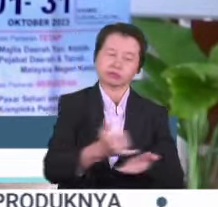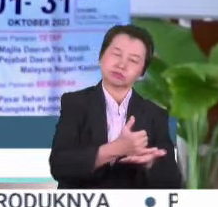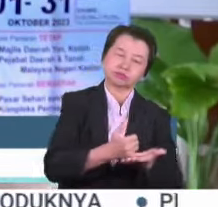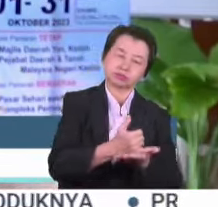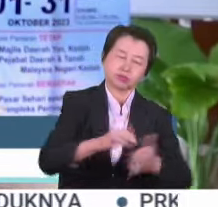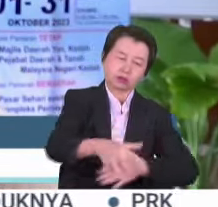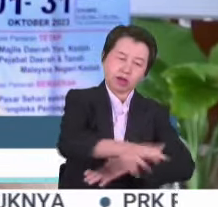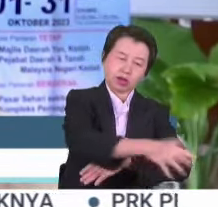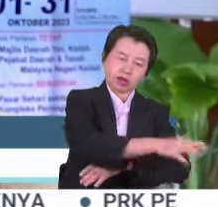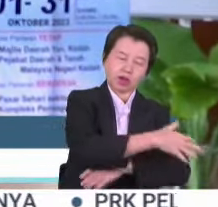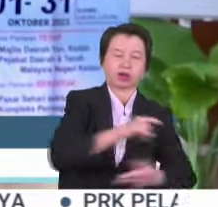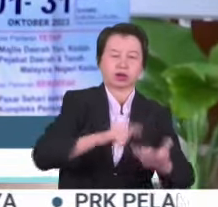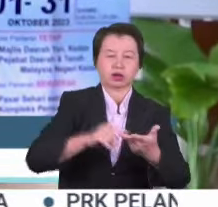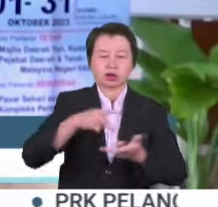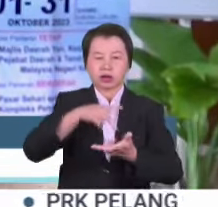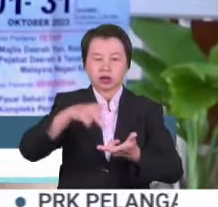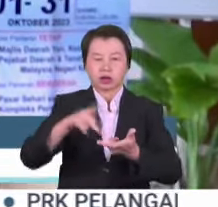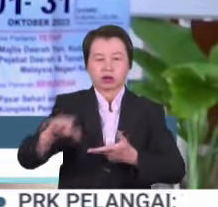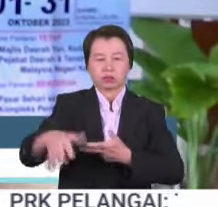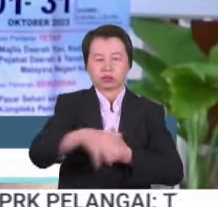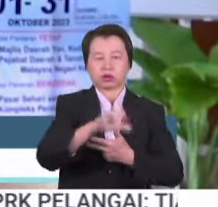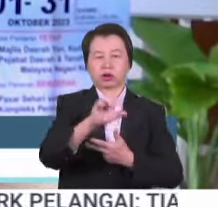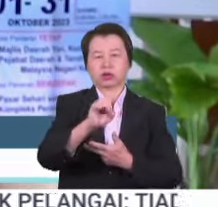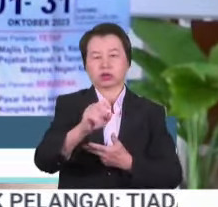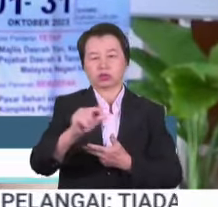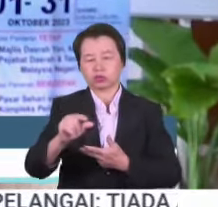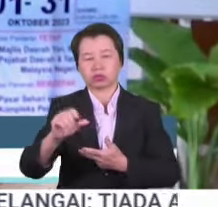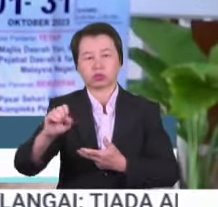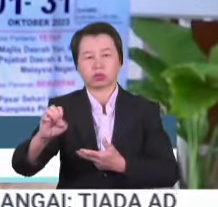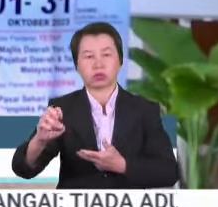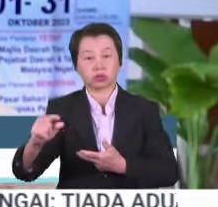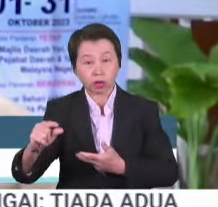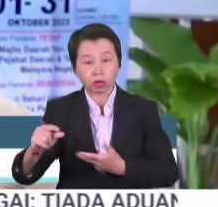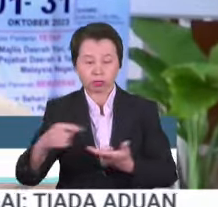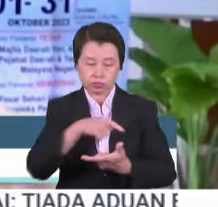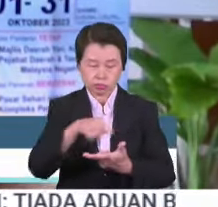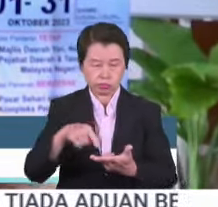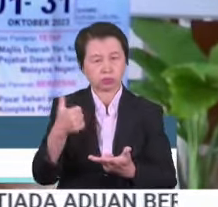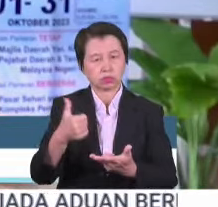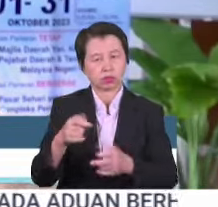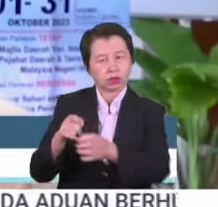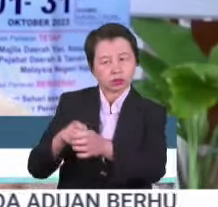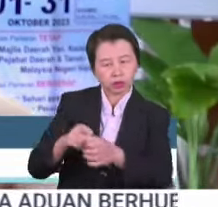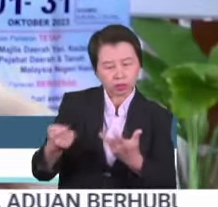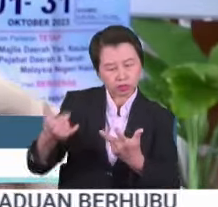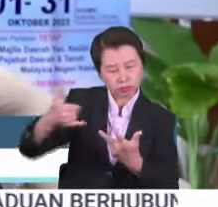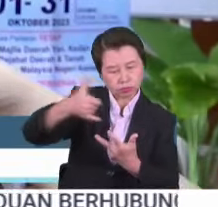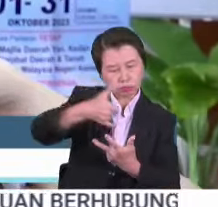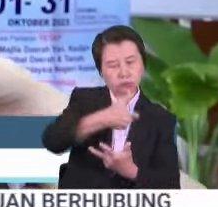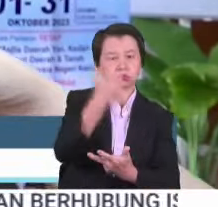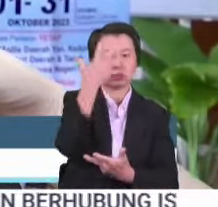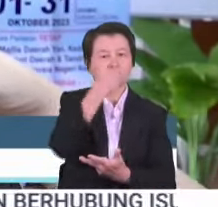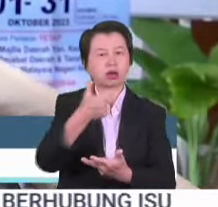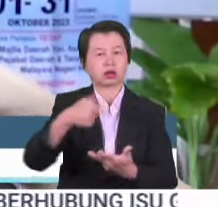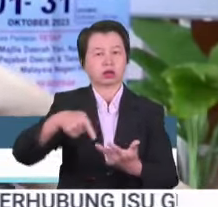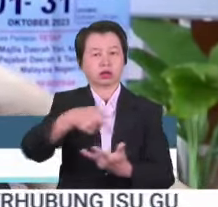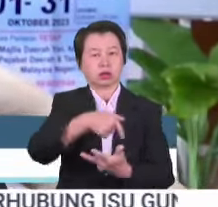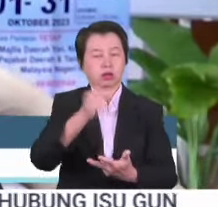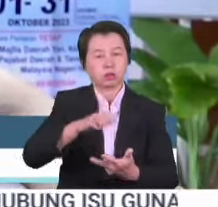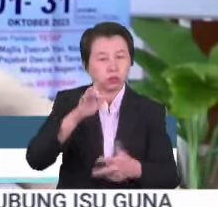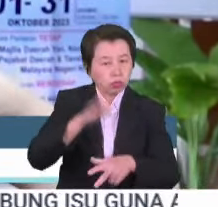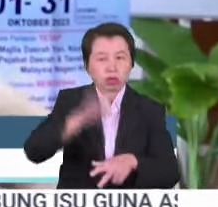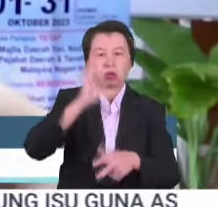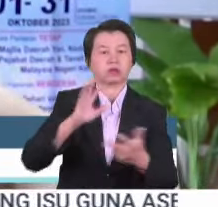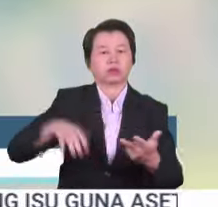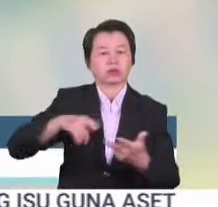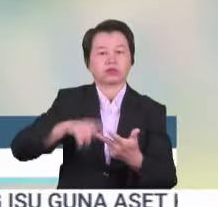pantaian pelancongan pulau di pulau songsong terutamanya yang yang mempunyai tarikan dan juga keunikan yang masih belum